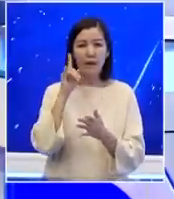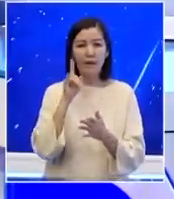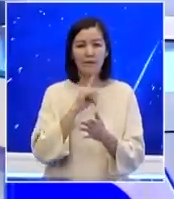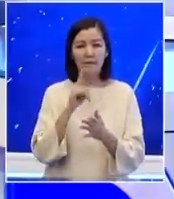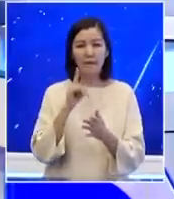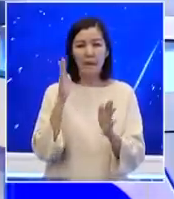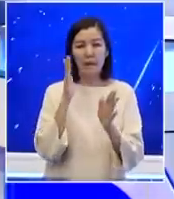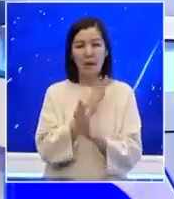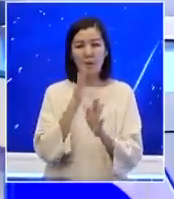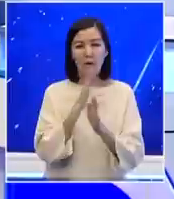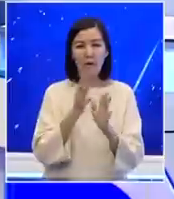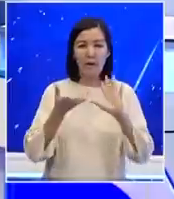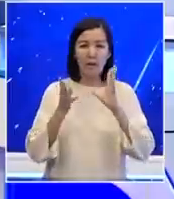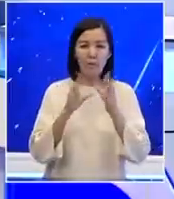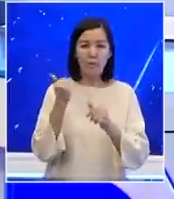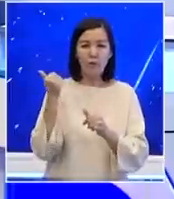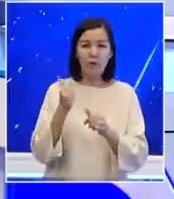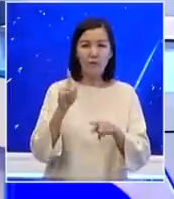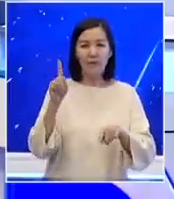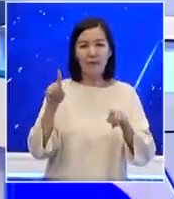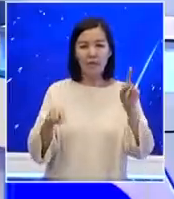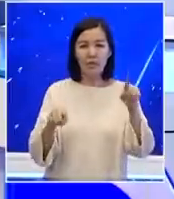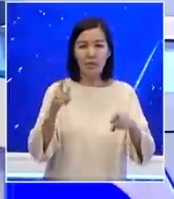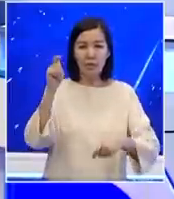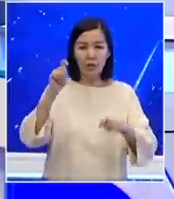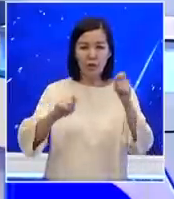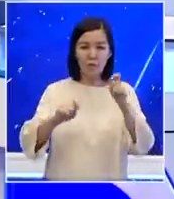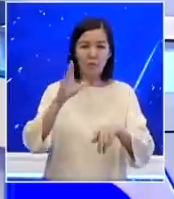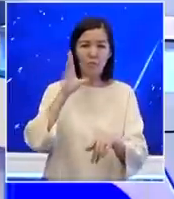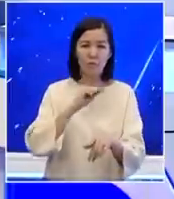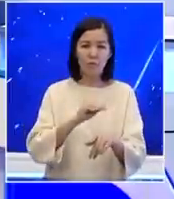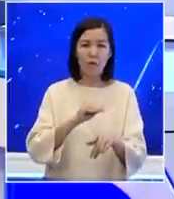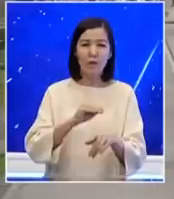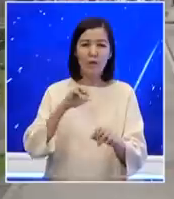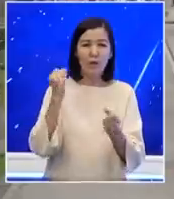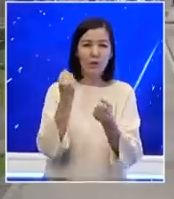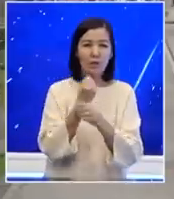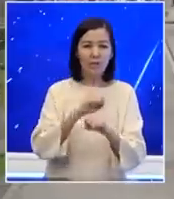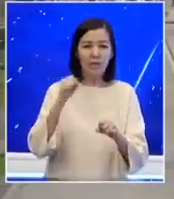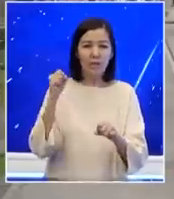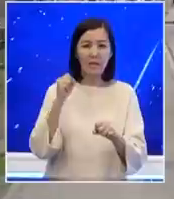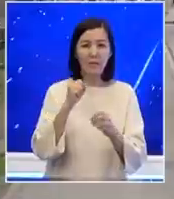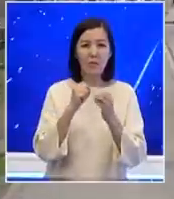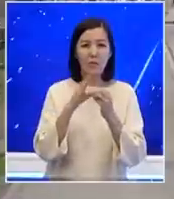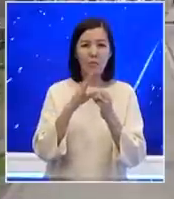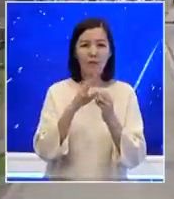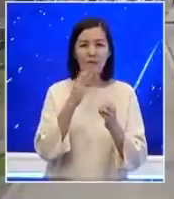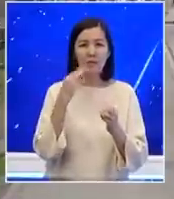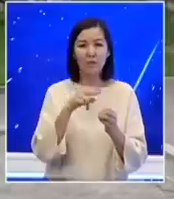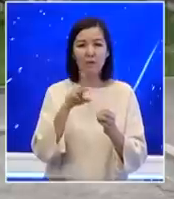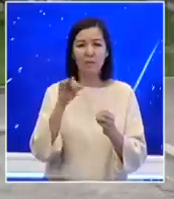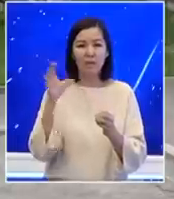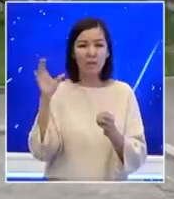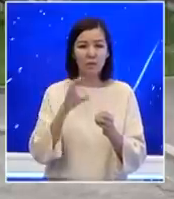бұл жамынша, осы аптада өңіріміздің кей жерлерінде жауын шашын болуы ықтимал. Желдің екпіні 15-20 метр секундқа дейін